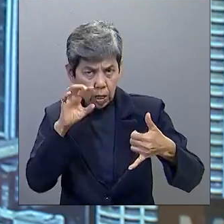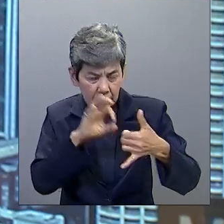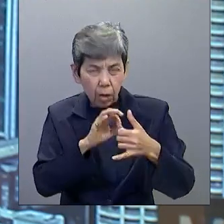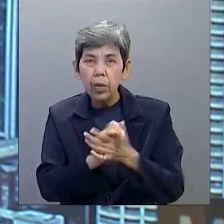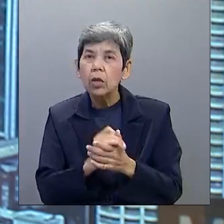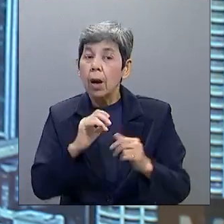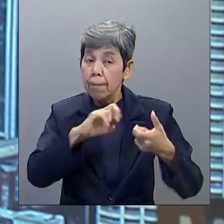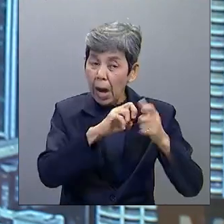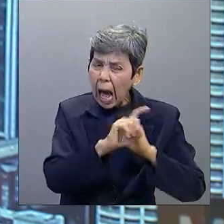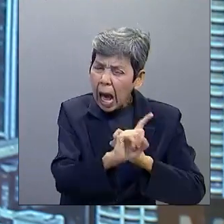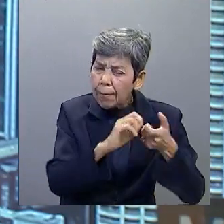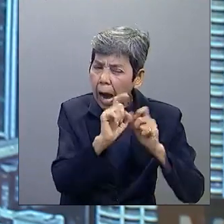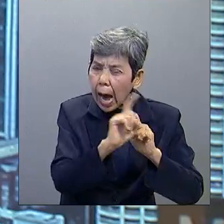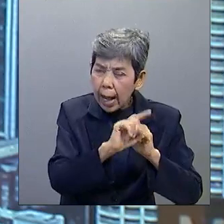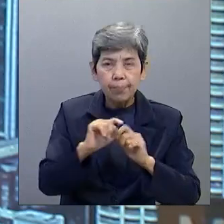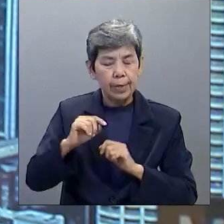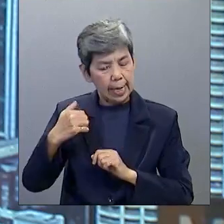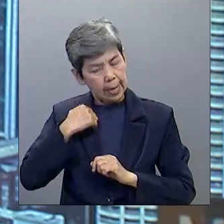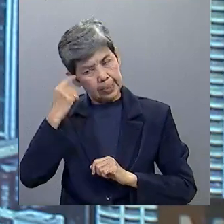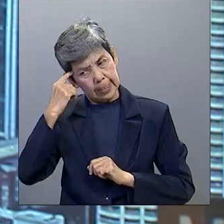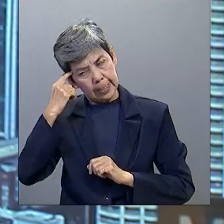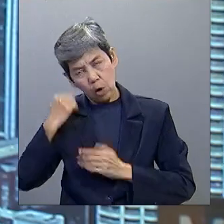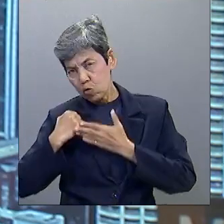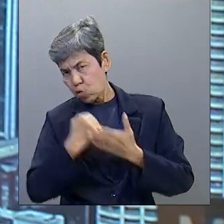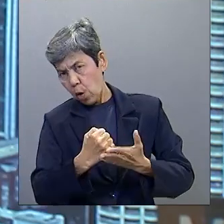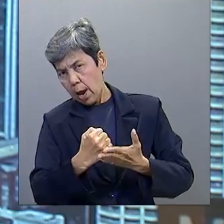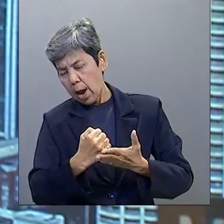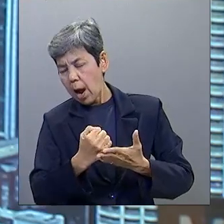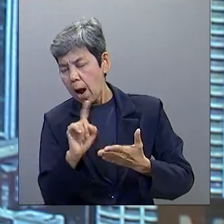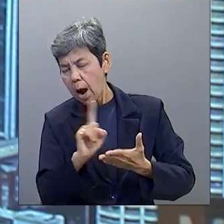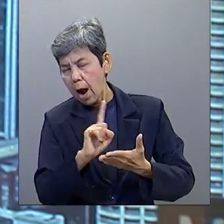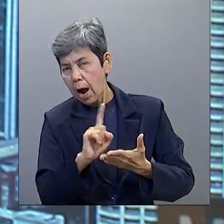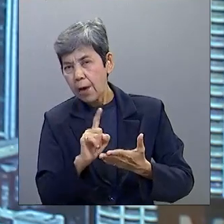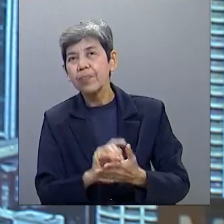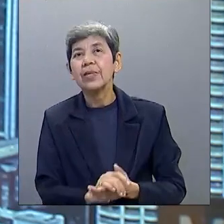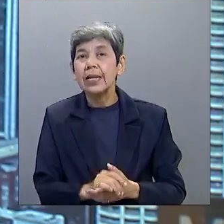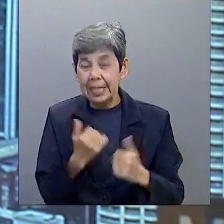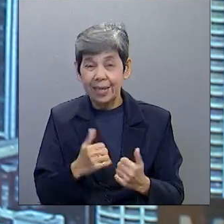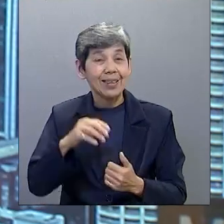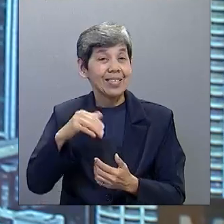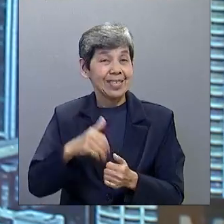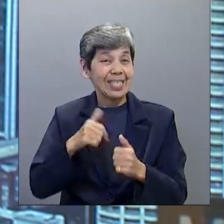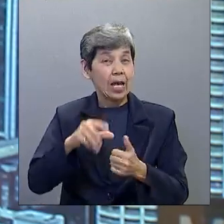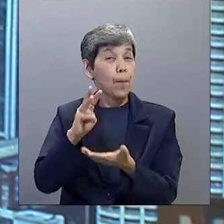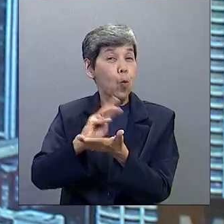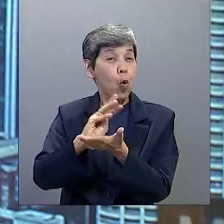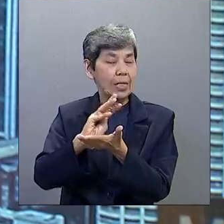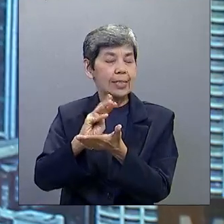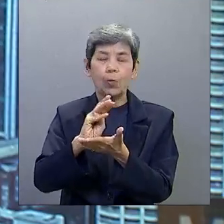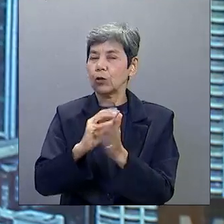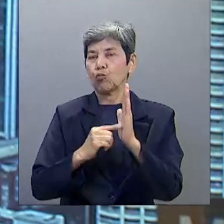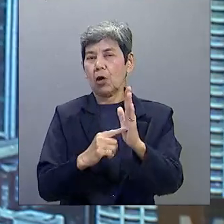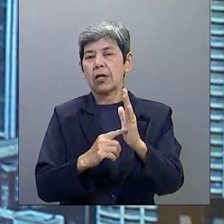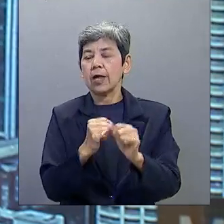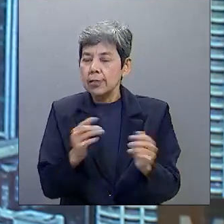ระหว่างปัญหาว่ามันเกิดอะไรขึ้นและเราจะสามารถแก้ไขปัญหาได้อย่างยั่งยืนและนี่ก็คืออีกหนึ่งองค์กรนะคะคุณผู้ชมที่ต้องบอกว่าเป็นตัวที่